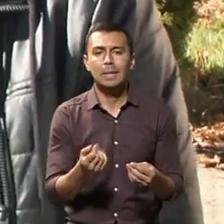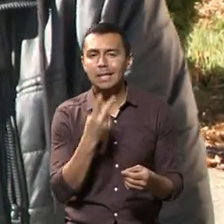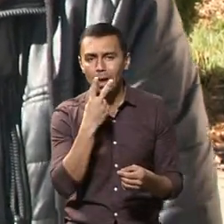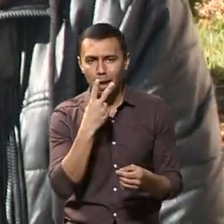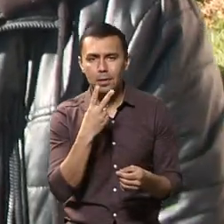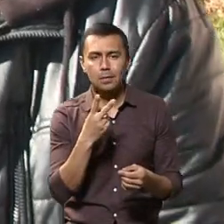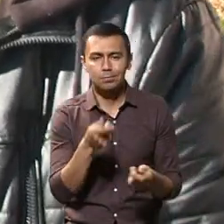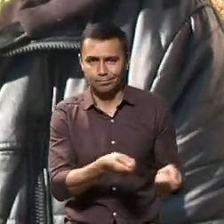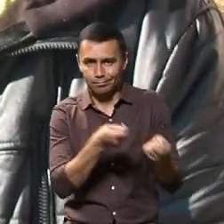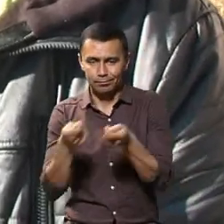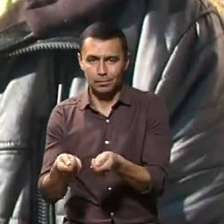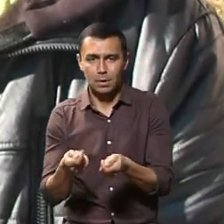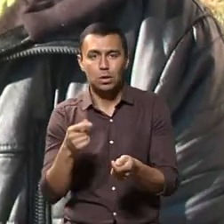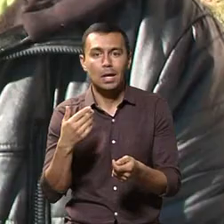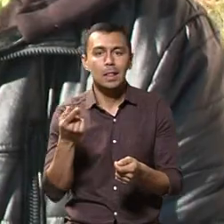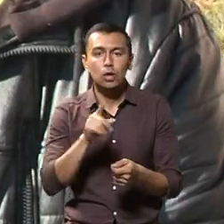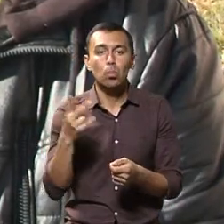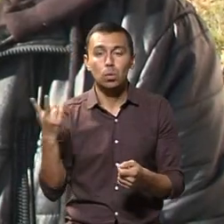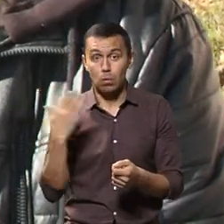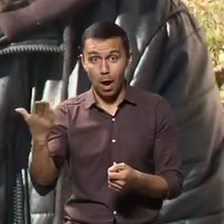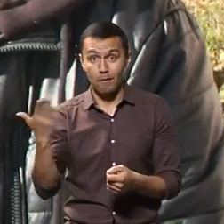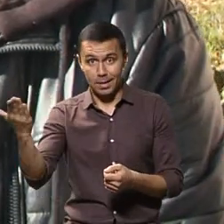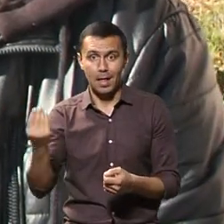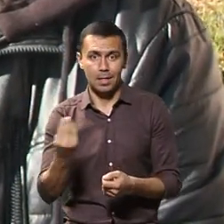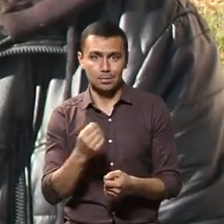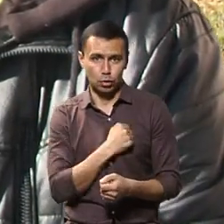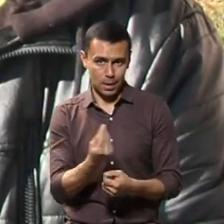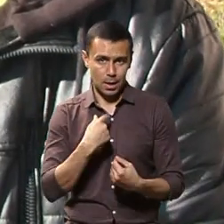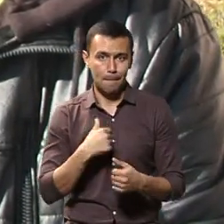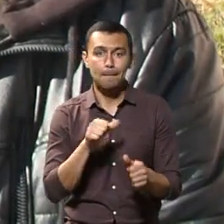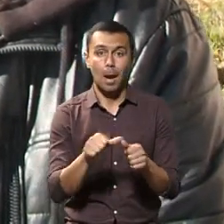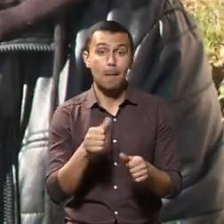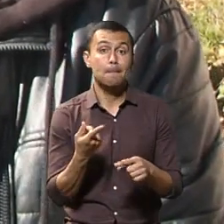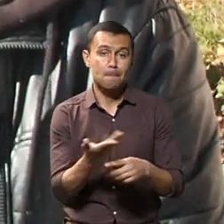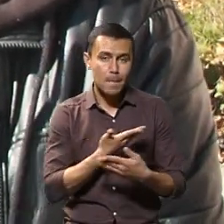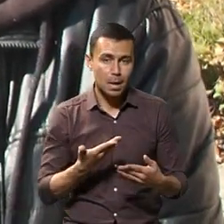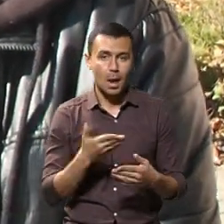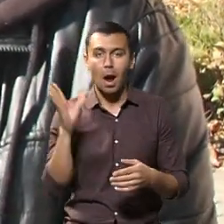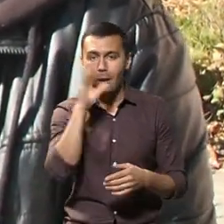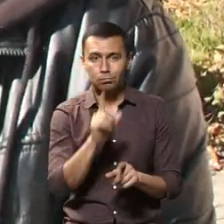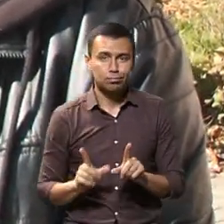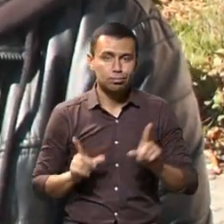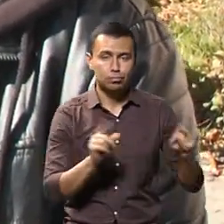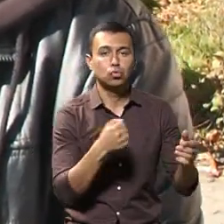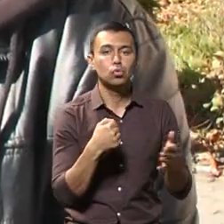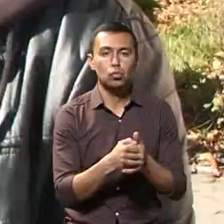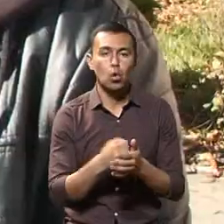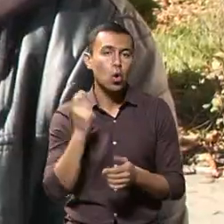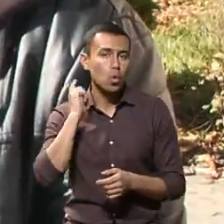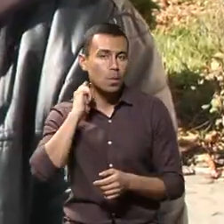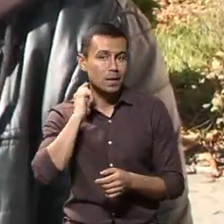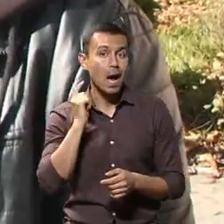сигарети, там те, що потрібно було їм, а вони нам дали бензин. І ми на цьому бензині доїхали вже до